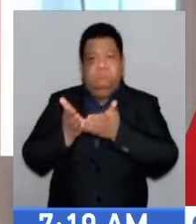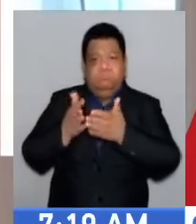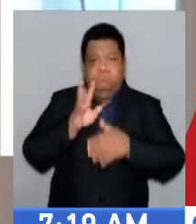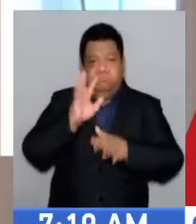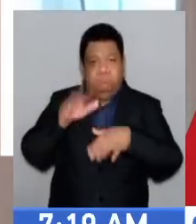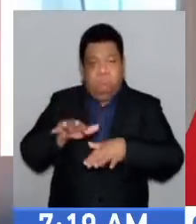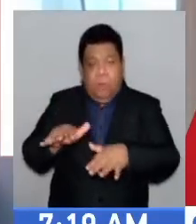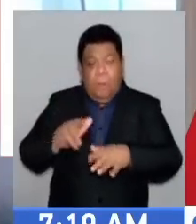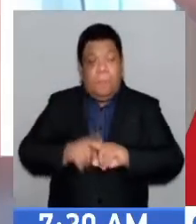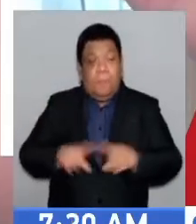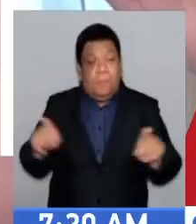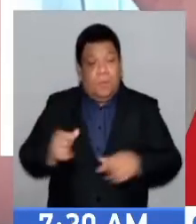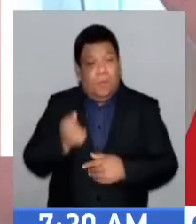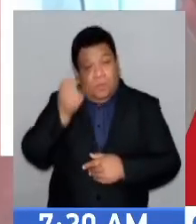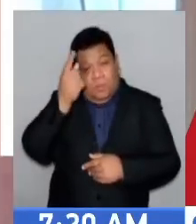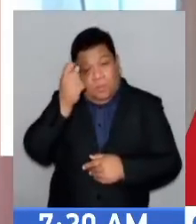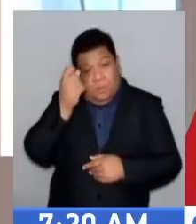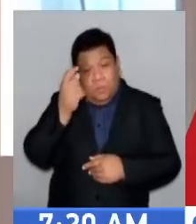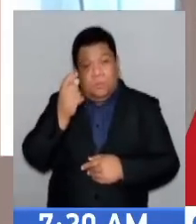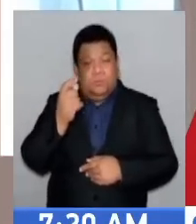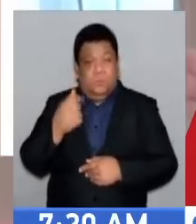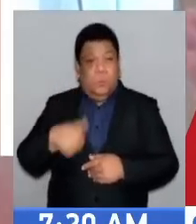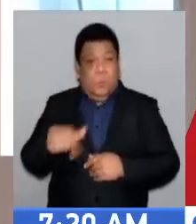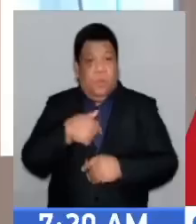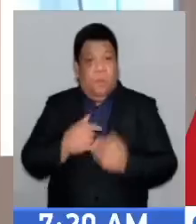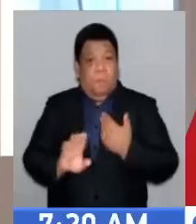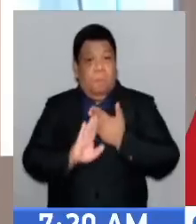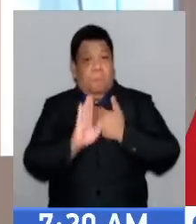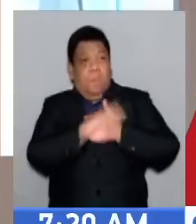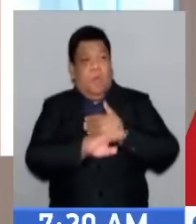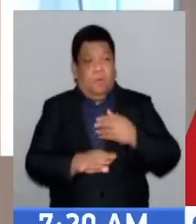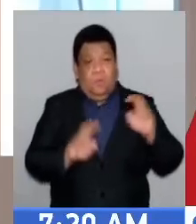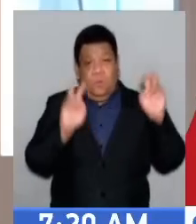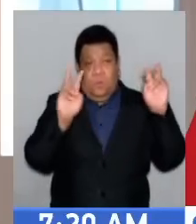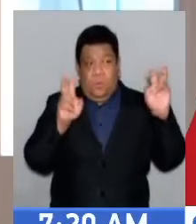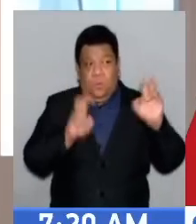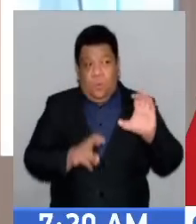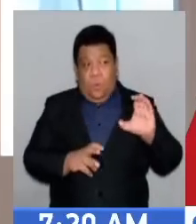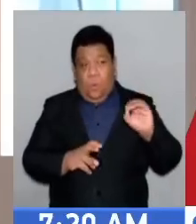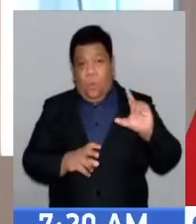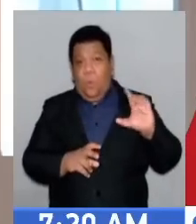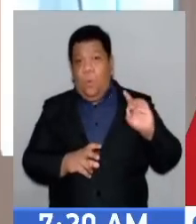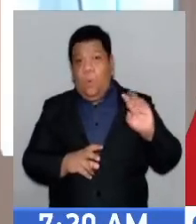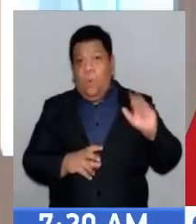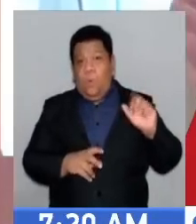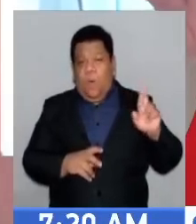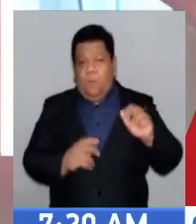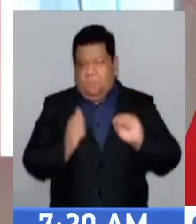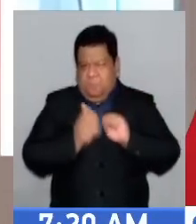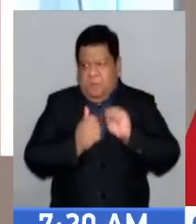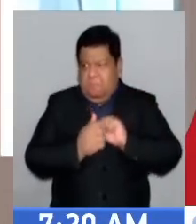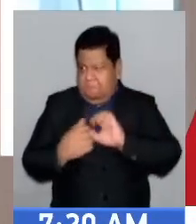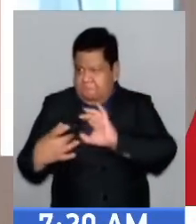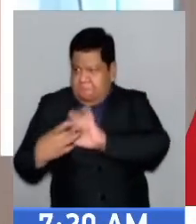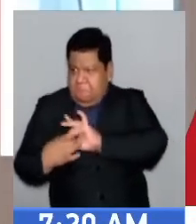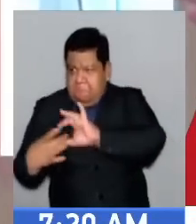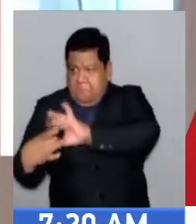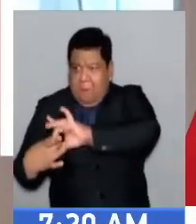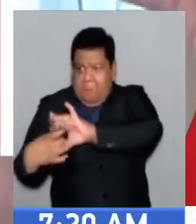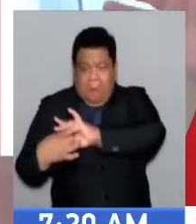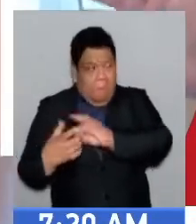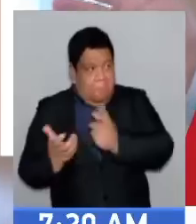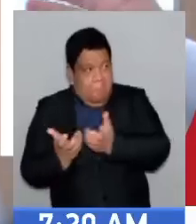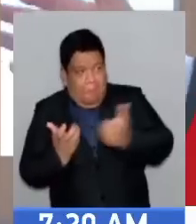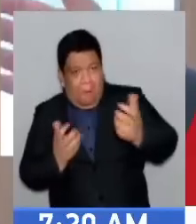Cold War type of scenario where you have to choose one side or the other are strong. And when I speak to the other